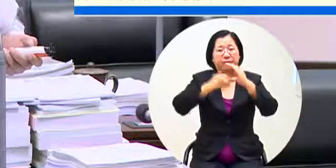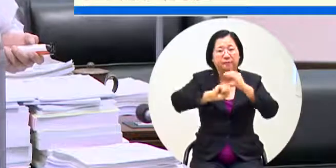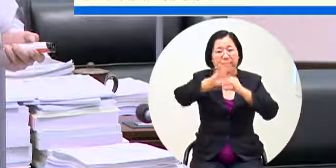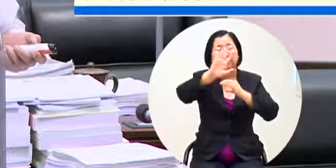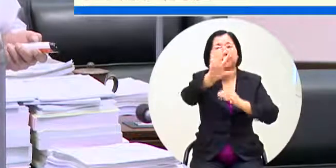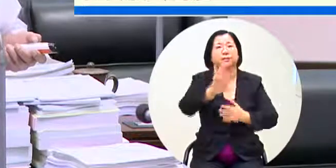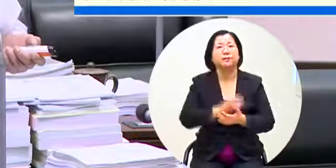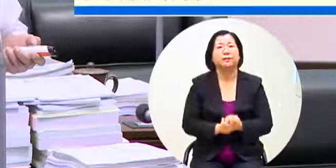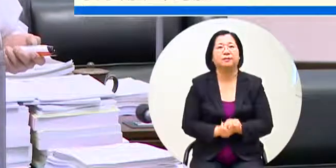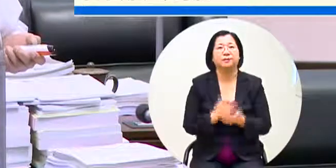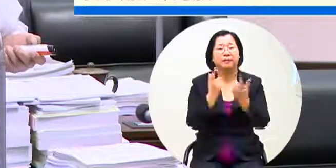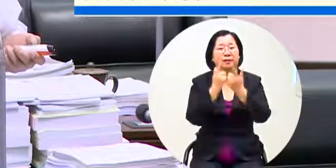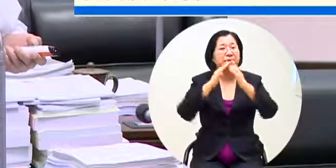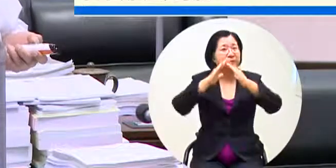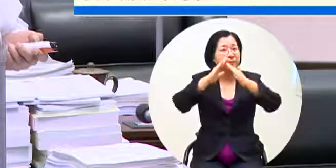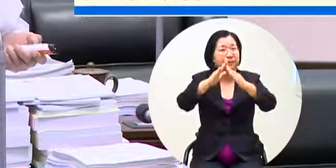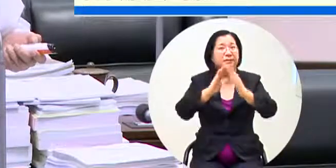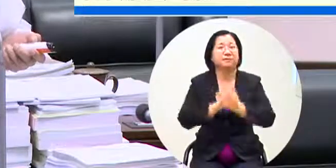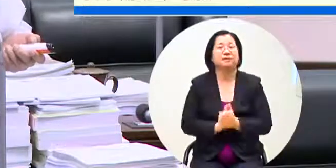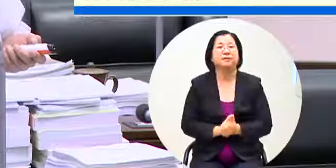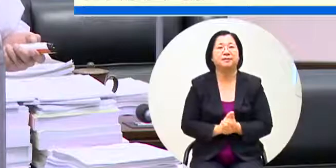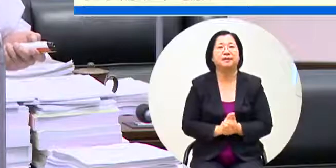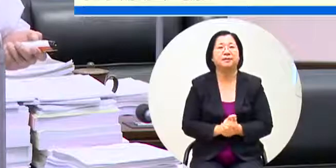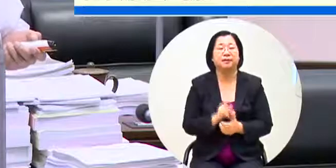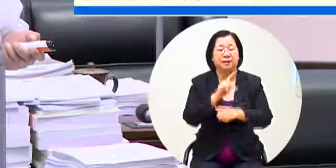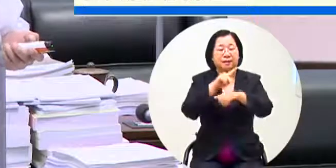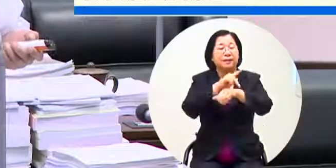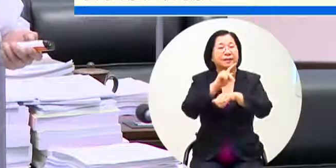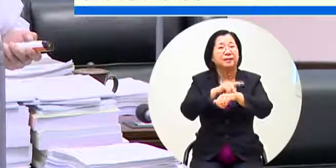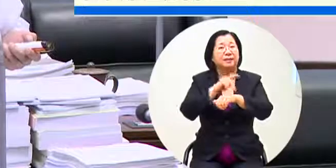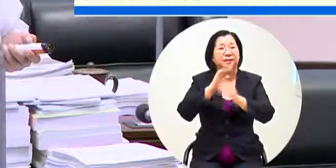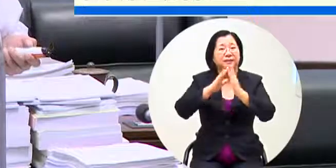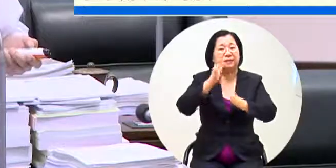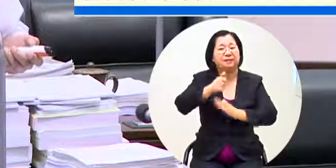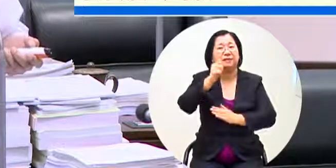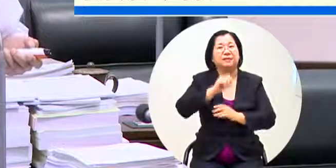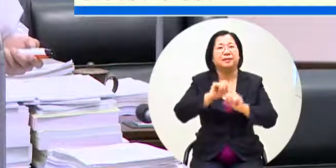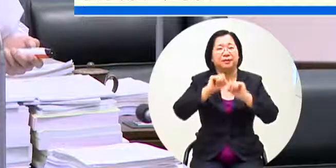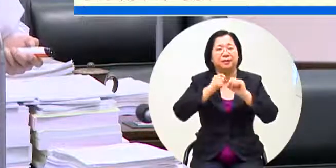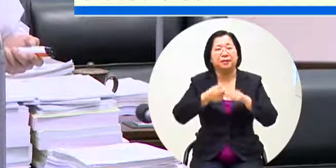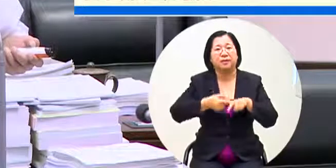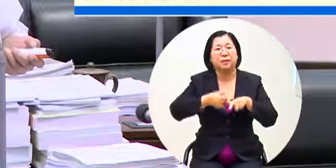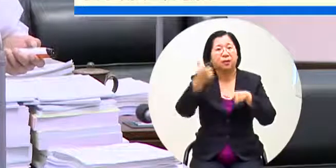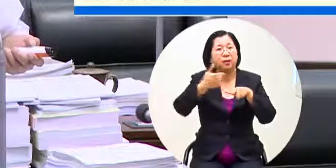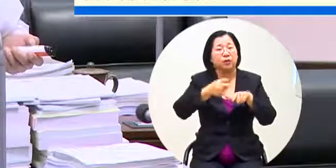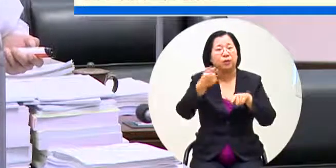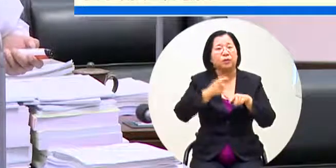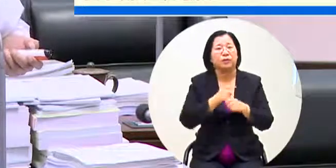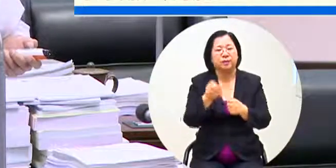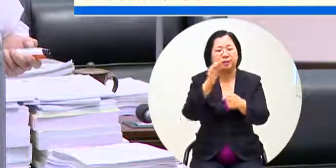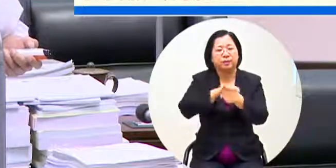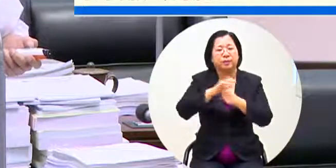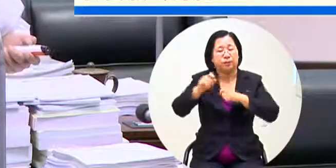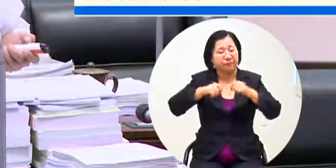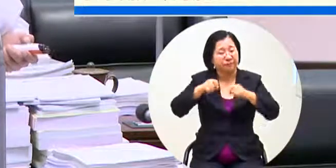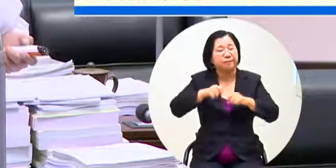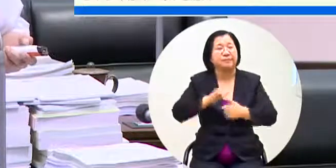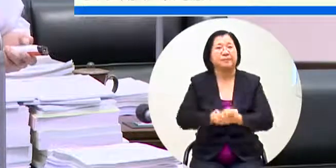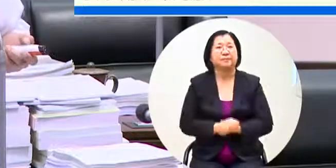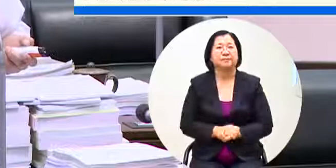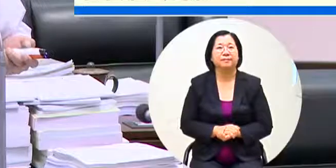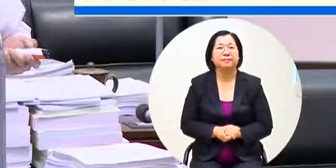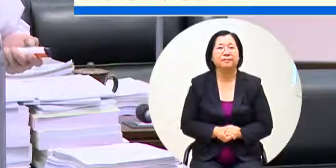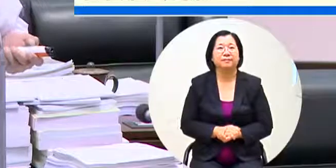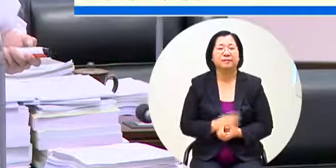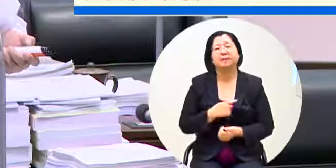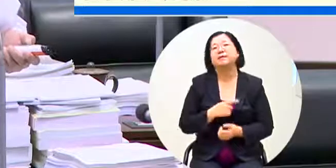柯市长伊嘛已经有公开讲，这个啊补助的这个方案，伊稳啊要跟进啊要纳入